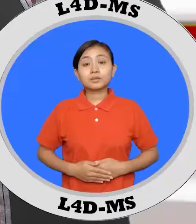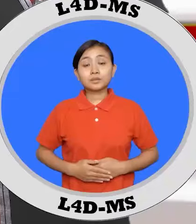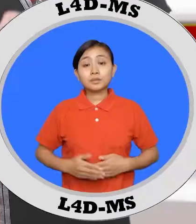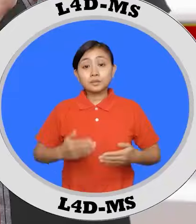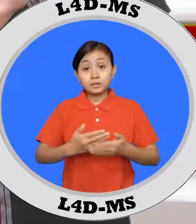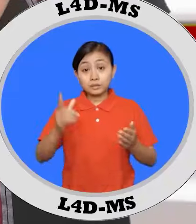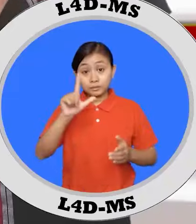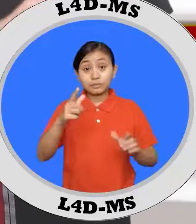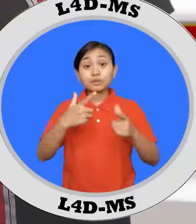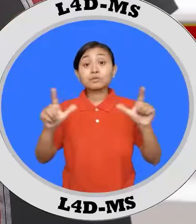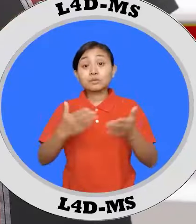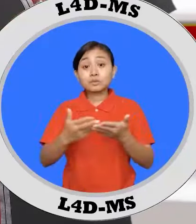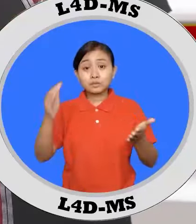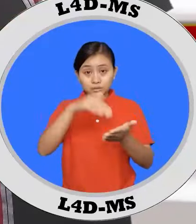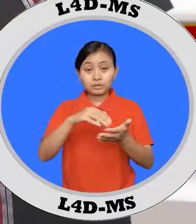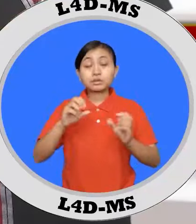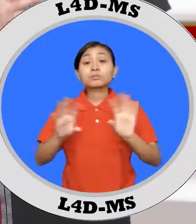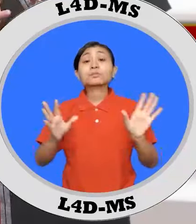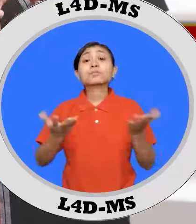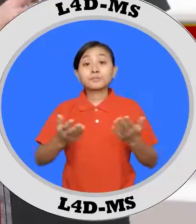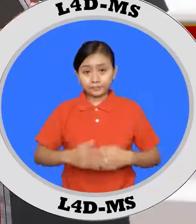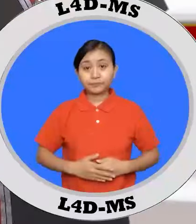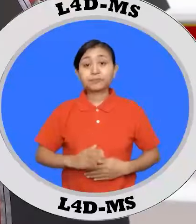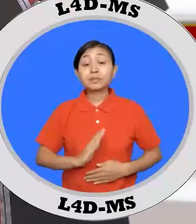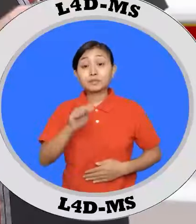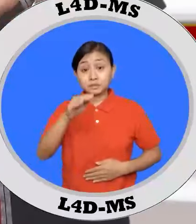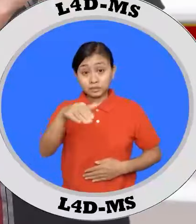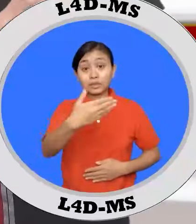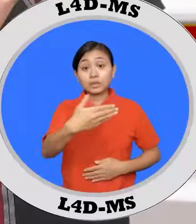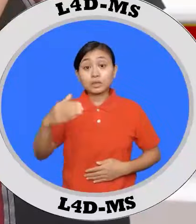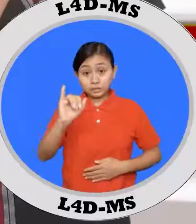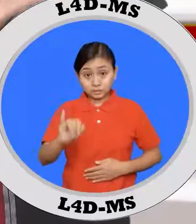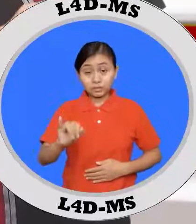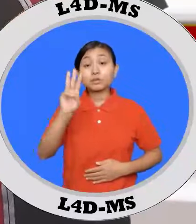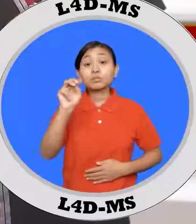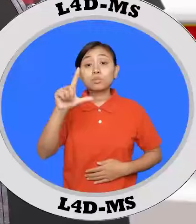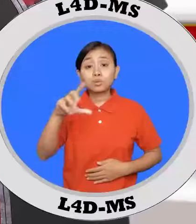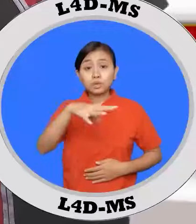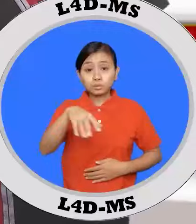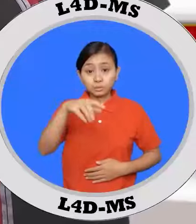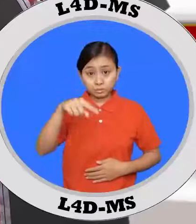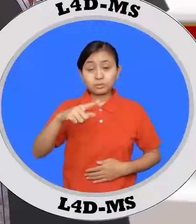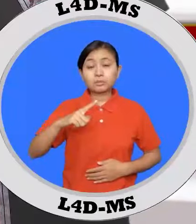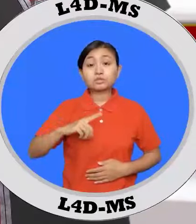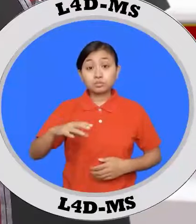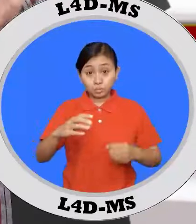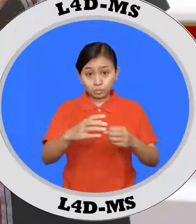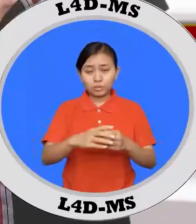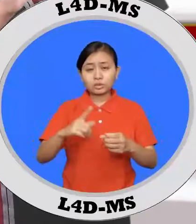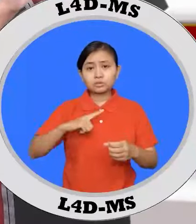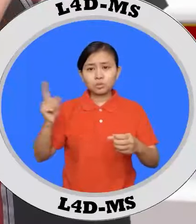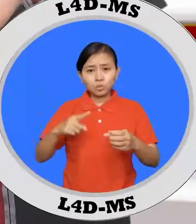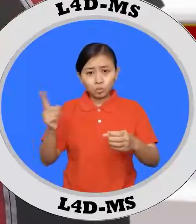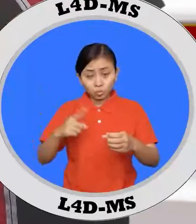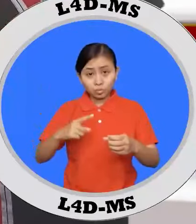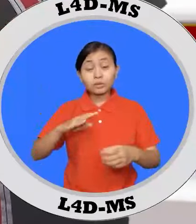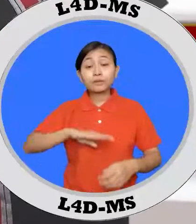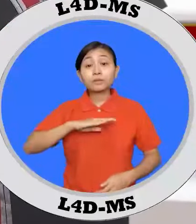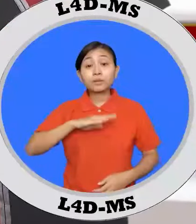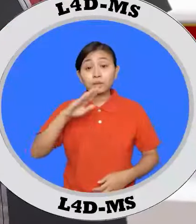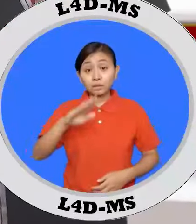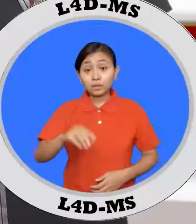တွေမှာမော်လိုက်မြို့မှာစစ်ကောင်စီကစစ်မှုထမ်းဖို့အတွက်အတင်းအဓမ္မပေါ်လာဆွဲနေတာကြောင့်လူငယ်50ဦးကျော်ဖ